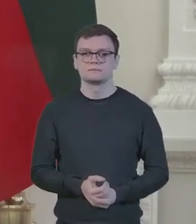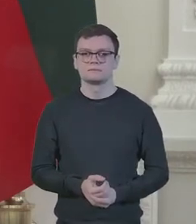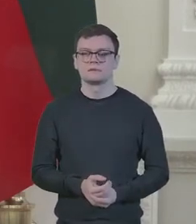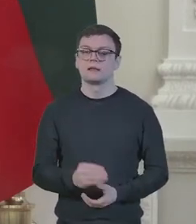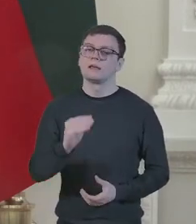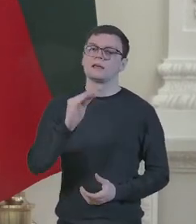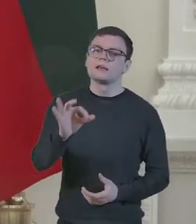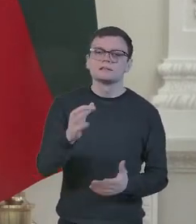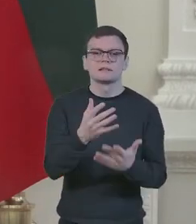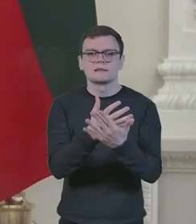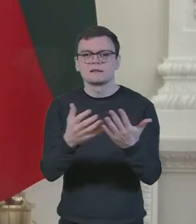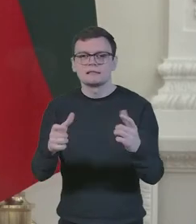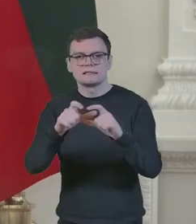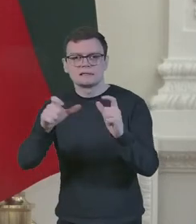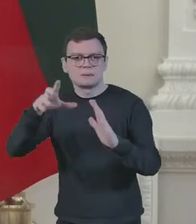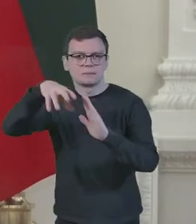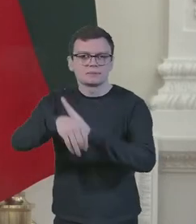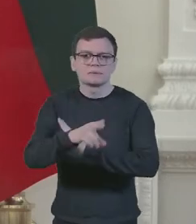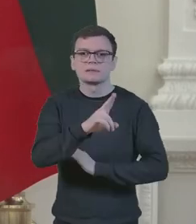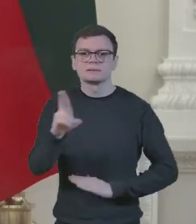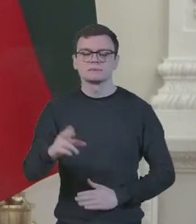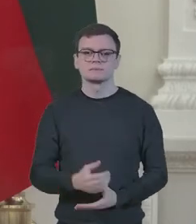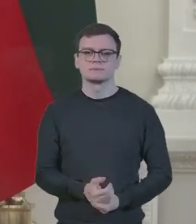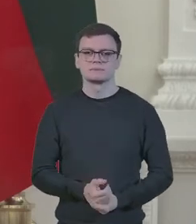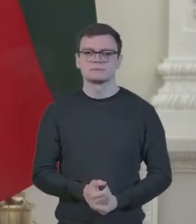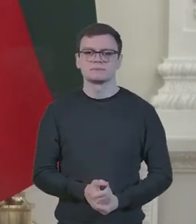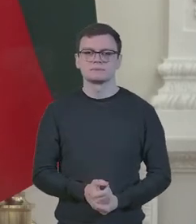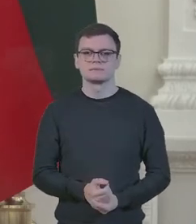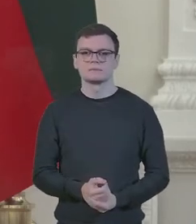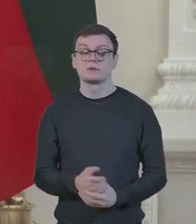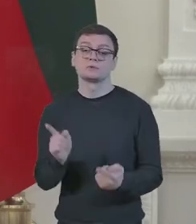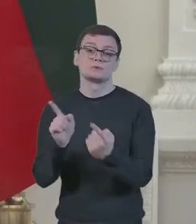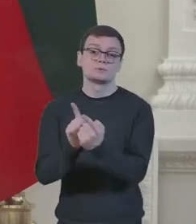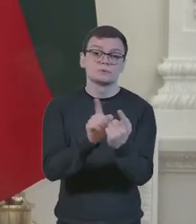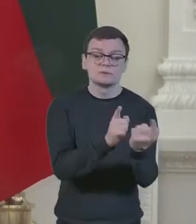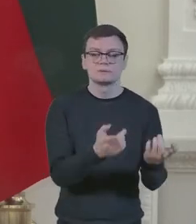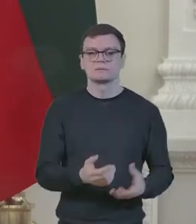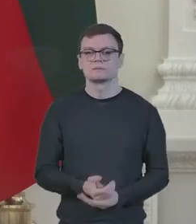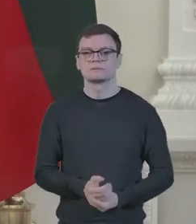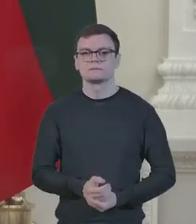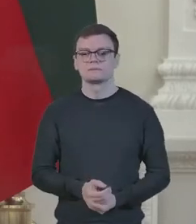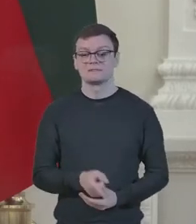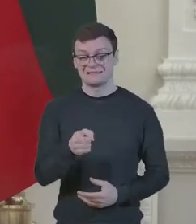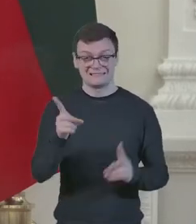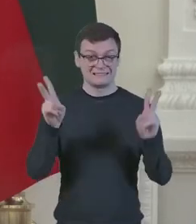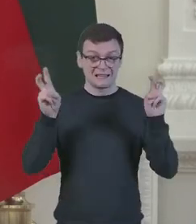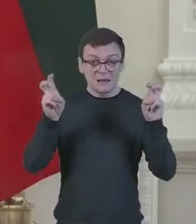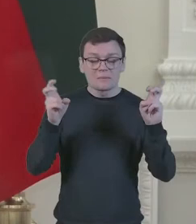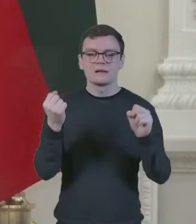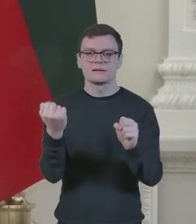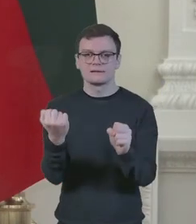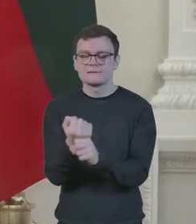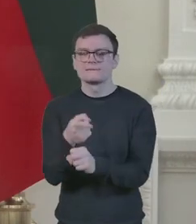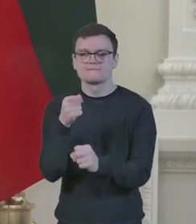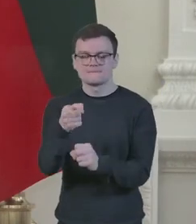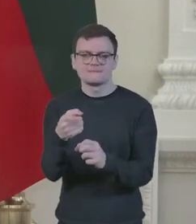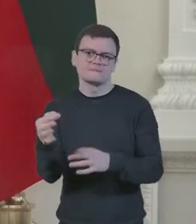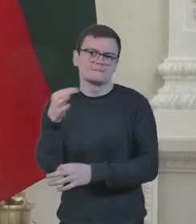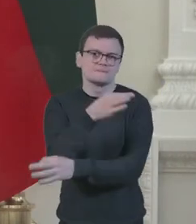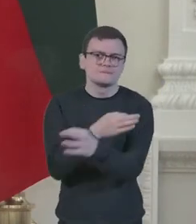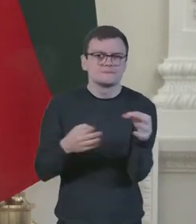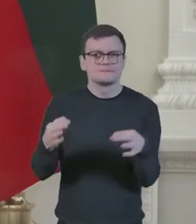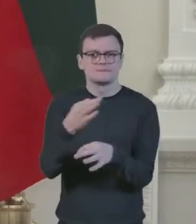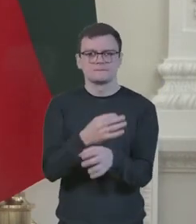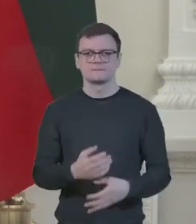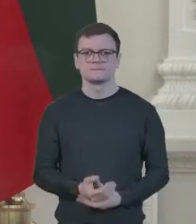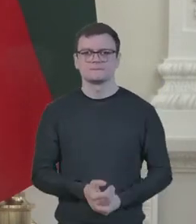ES institucijose ir susitikimuose, kad šis klausimas būtų keliamas. Ir šis